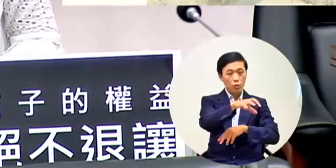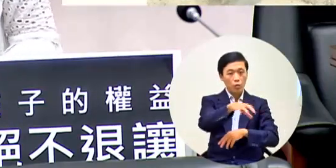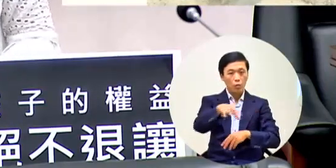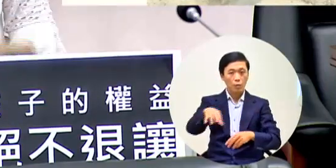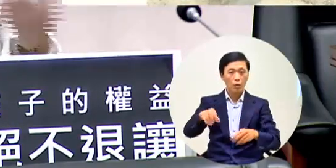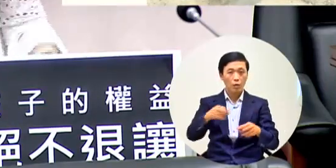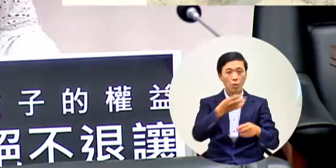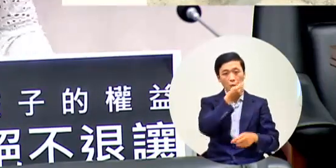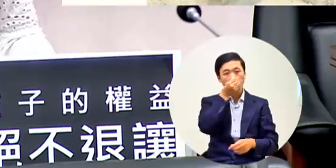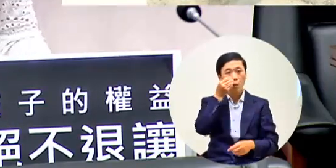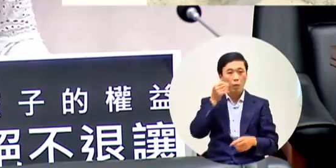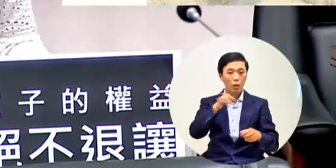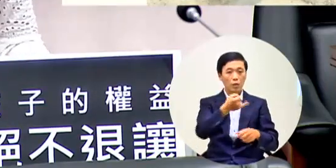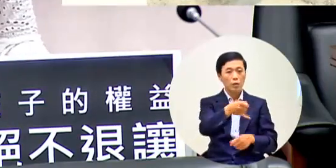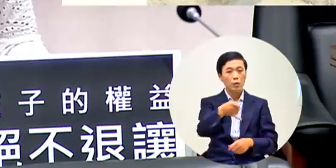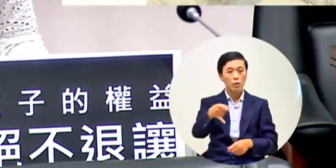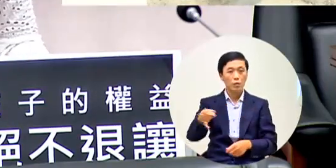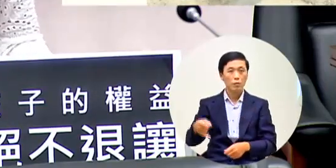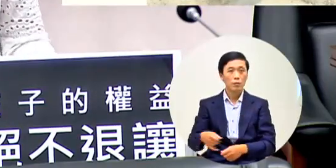里啷啷这。